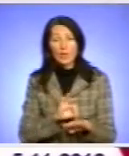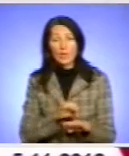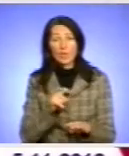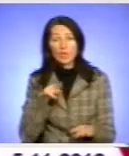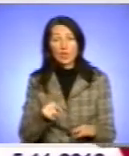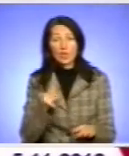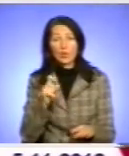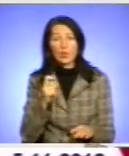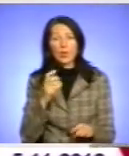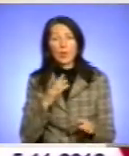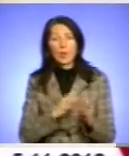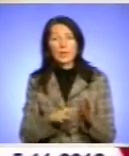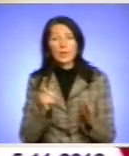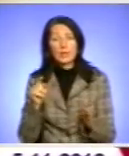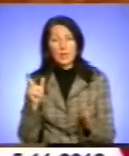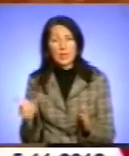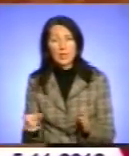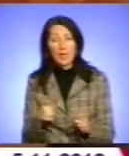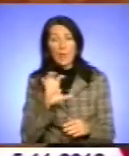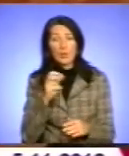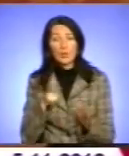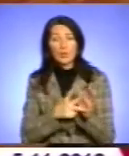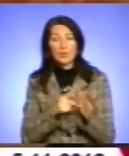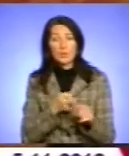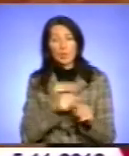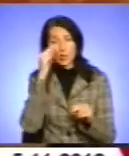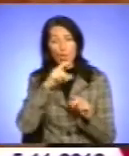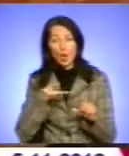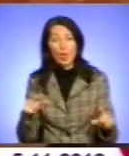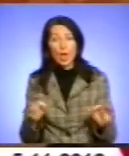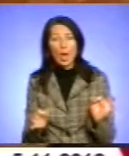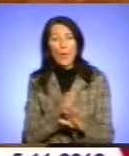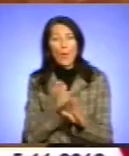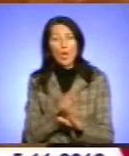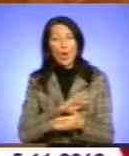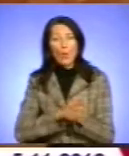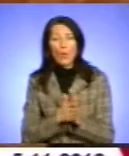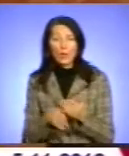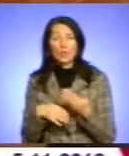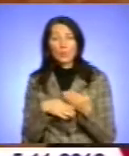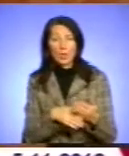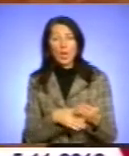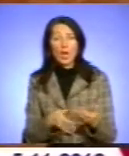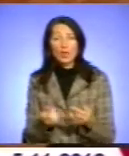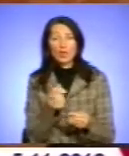дитина, 508 з них – школярі. Погодні умови сприяють, трішки потепліло, відповідно,